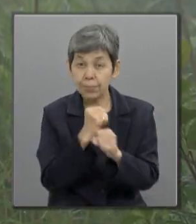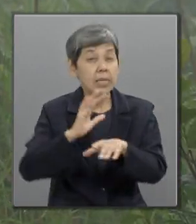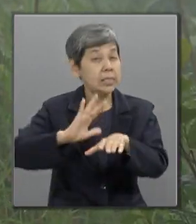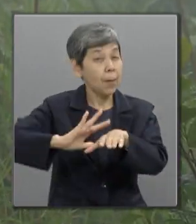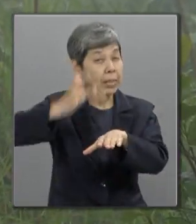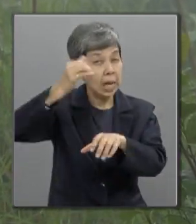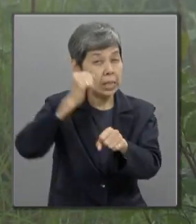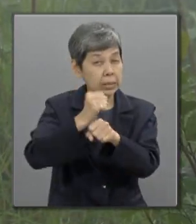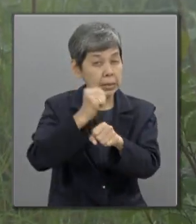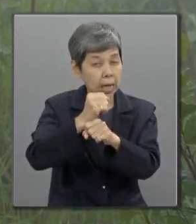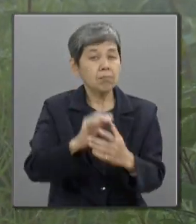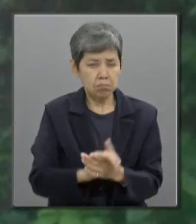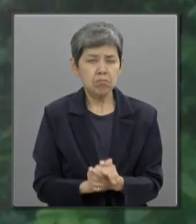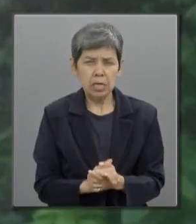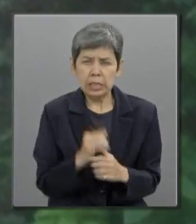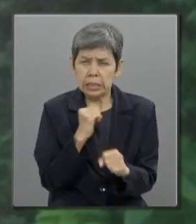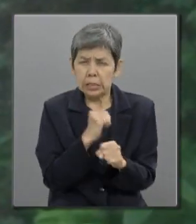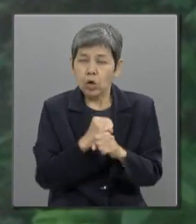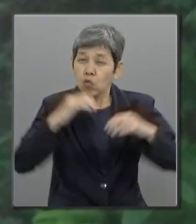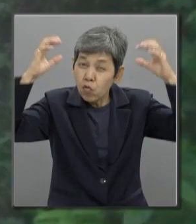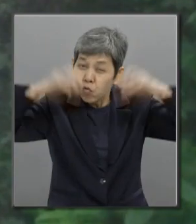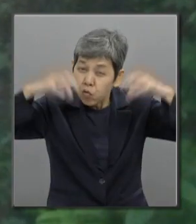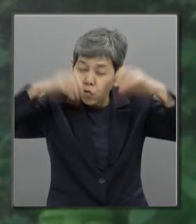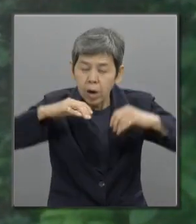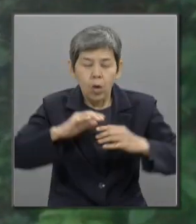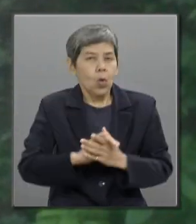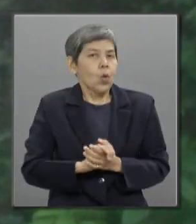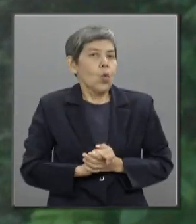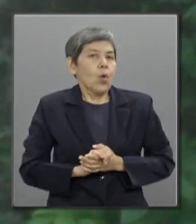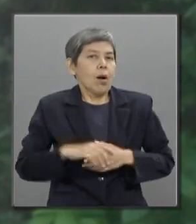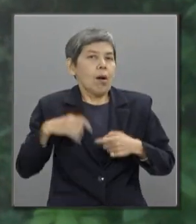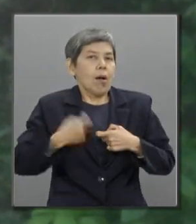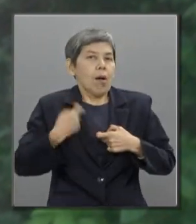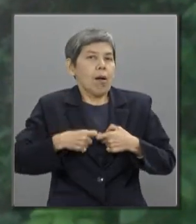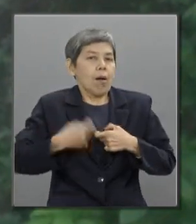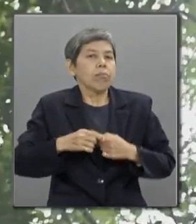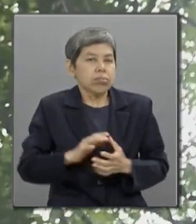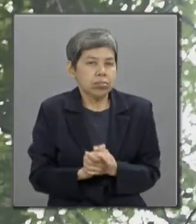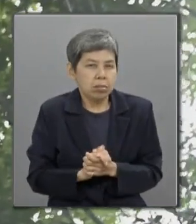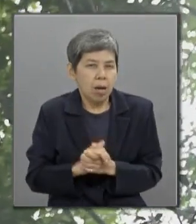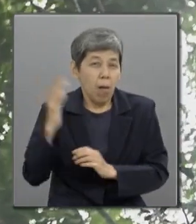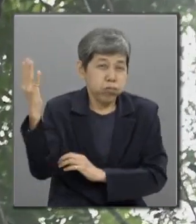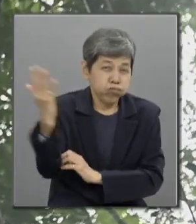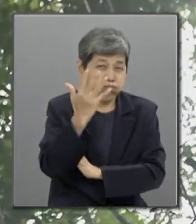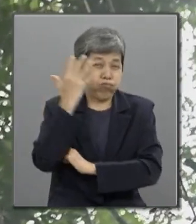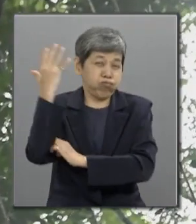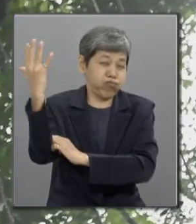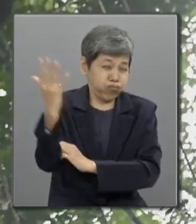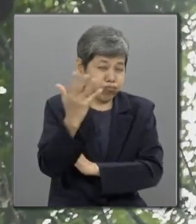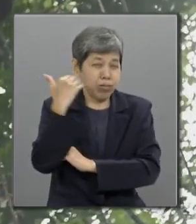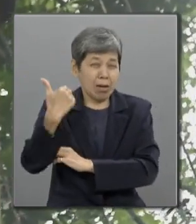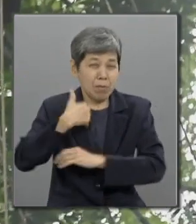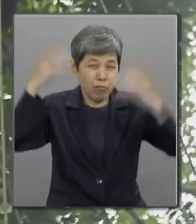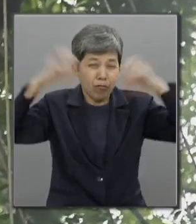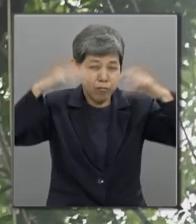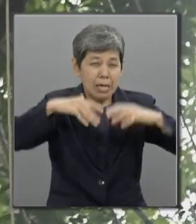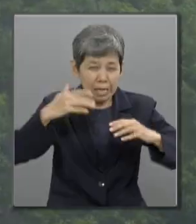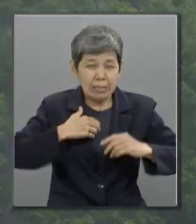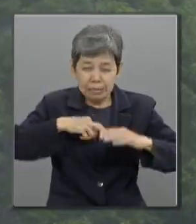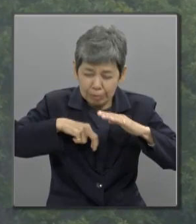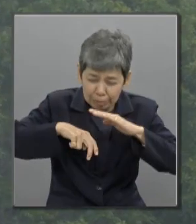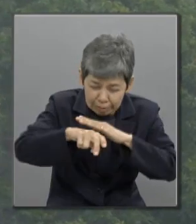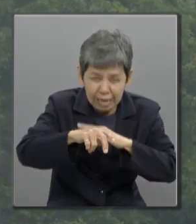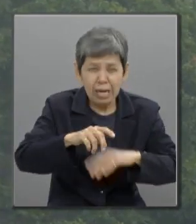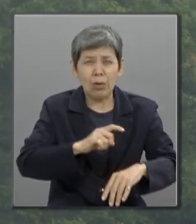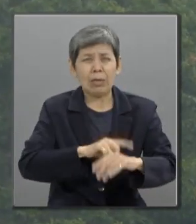การทำงานกับธรรมชาติเนี่ยมันจะทำในฤดูฝนเนี่ยมันยากมากนะครับก็โดนพายุเข้ามาหลายลูกมากเลยนะครับก็ต้องออก